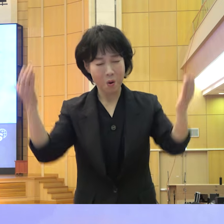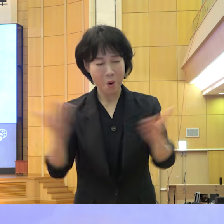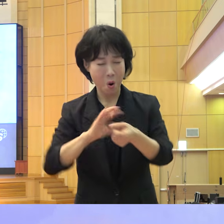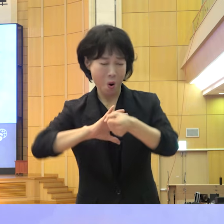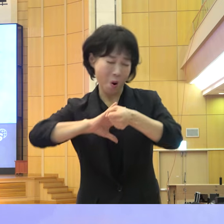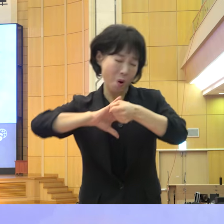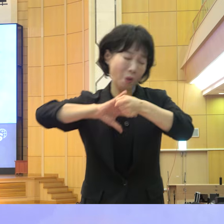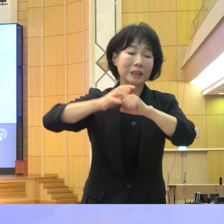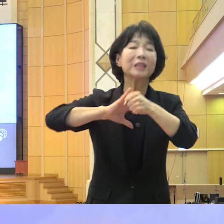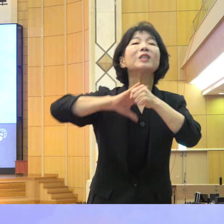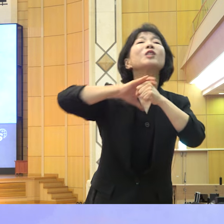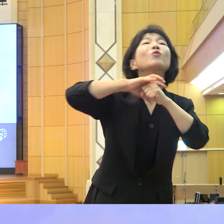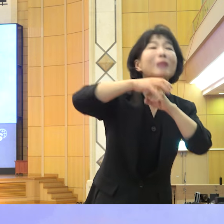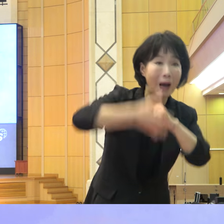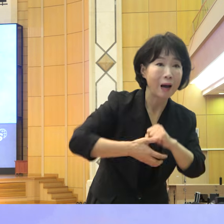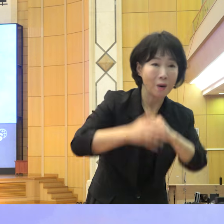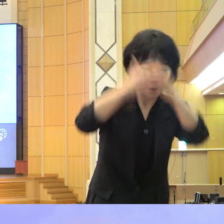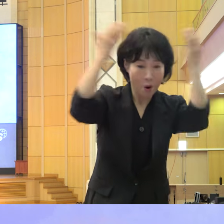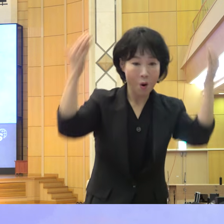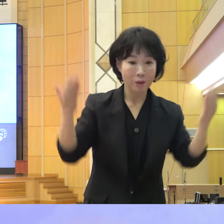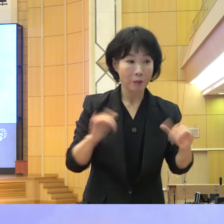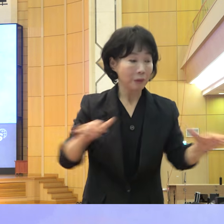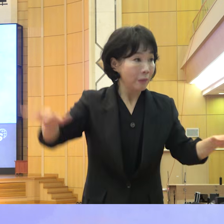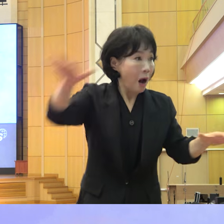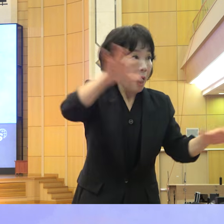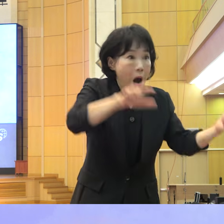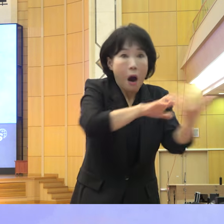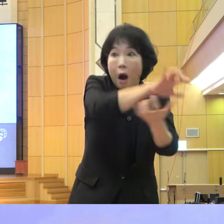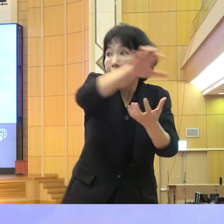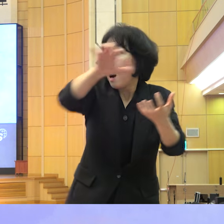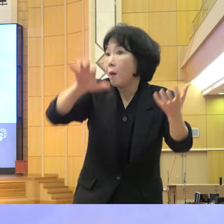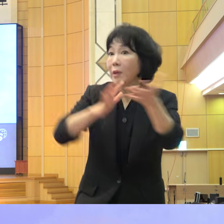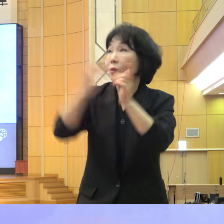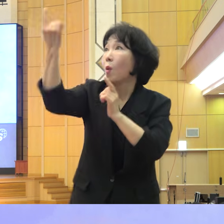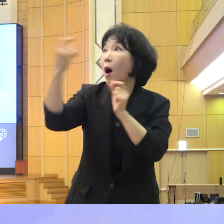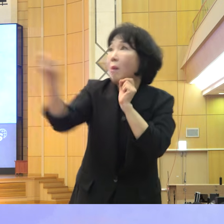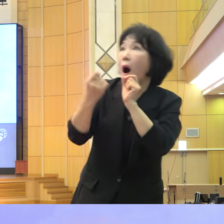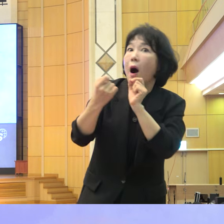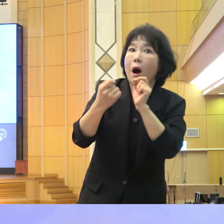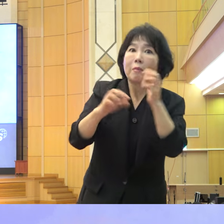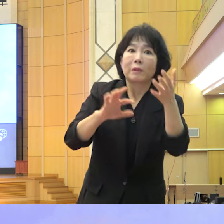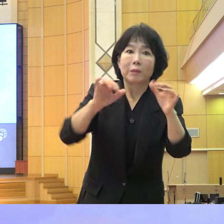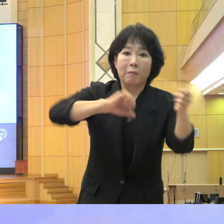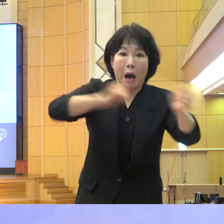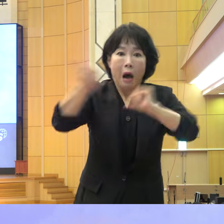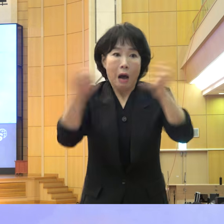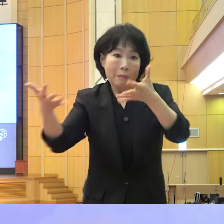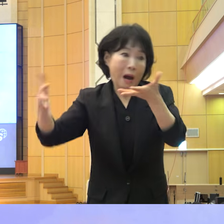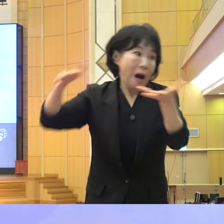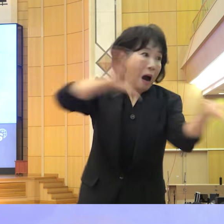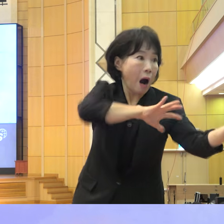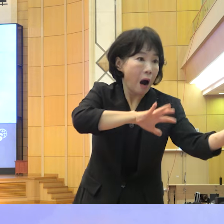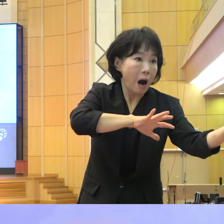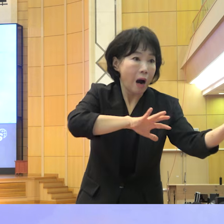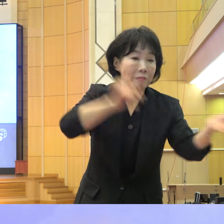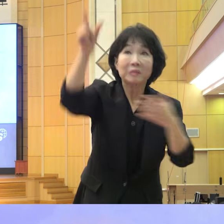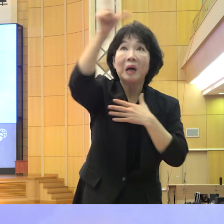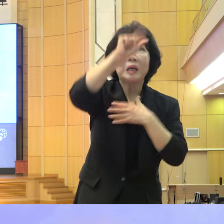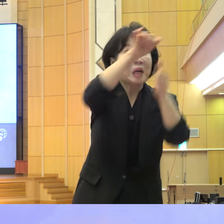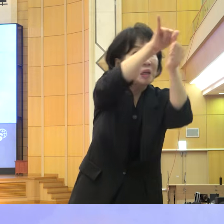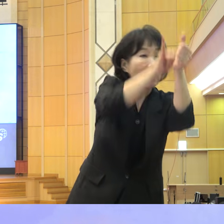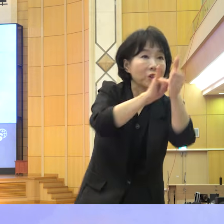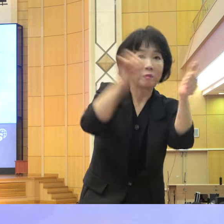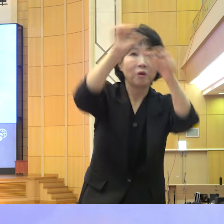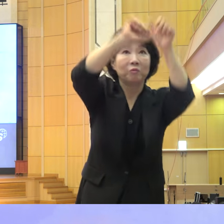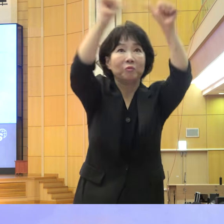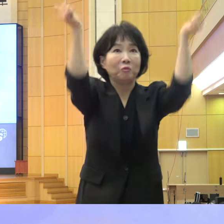온 지구상에, 이 날은 오니 막 사람들이 기절할 수밖에 없는, 그리고 모든 사람들이 막 다 이럴 성신 섬기고